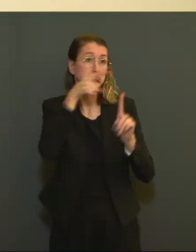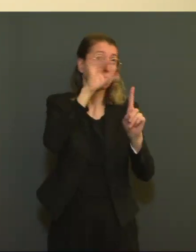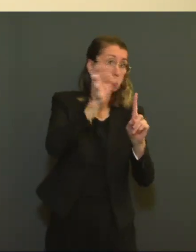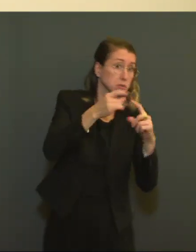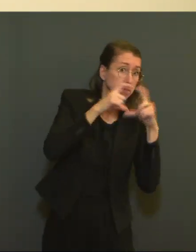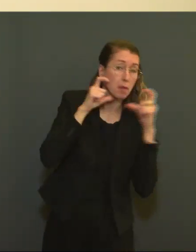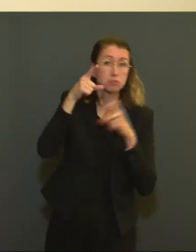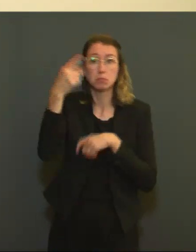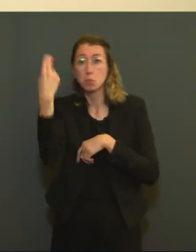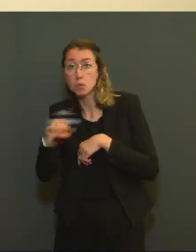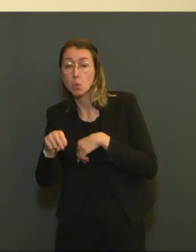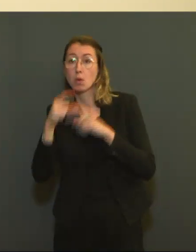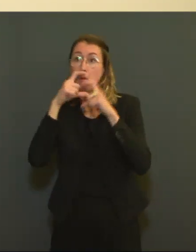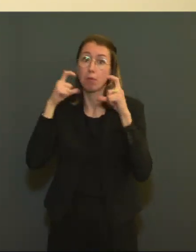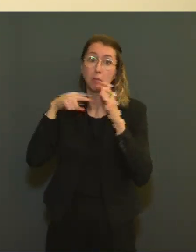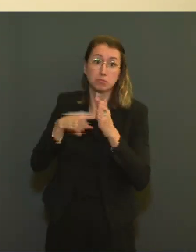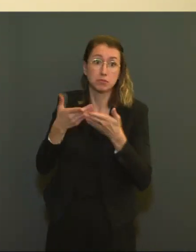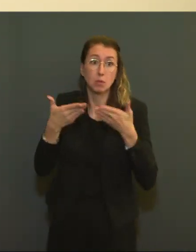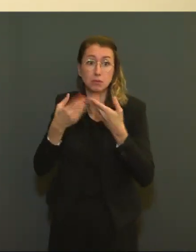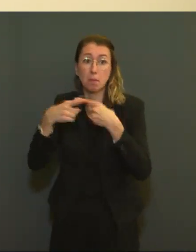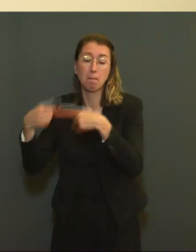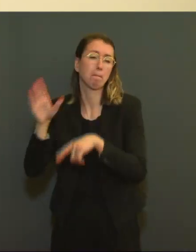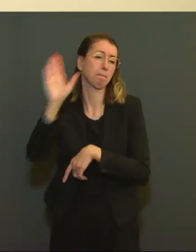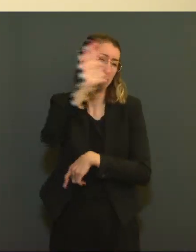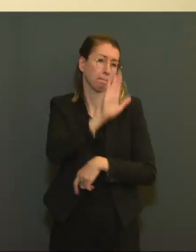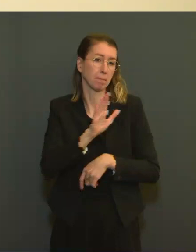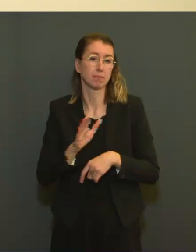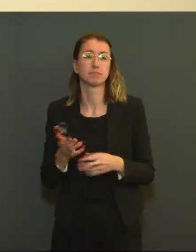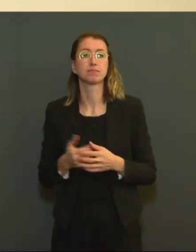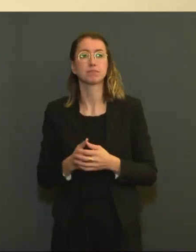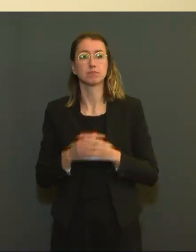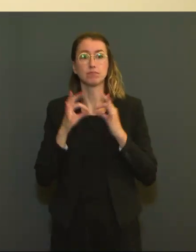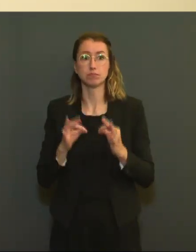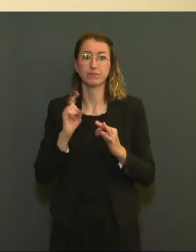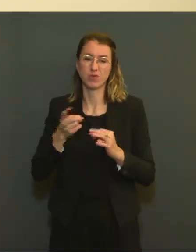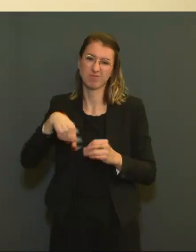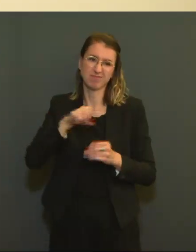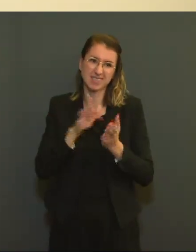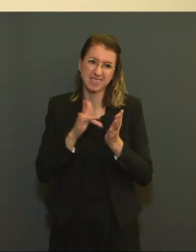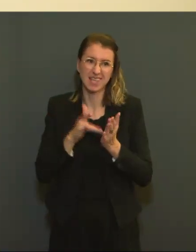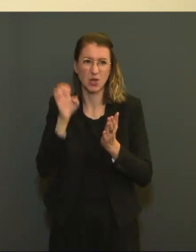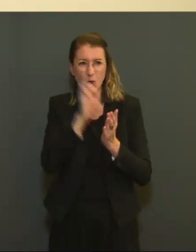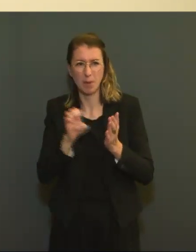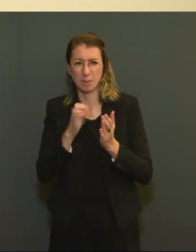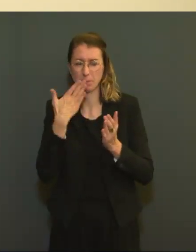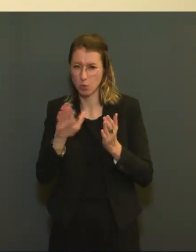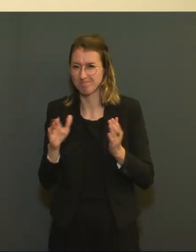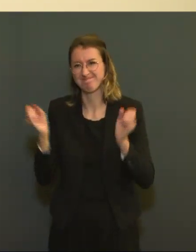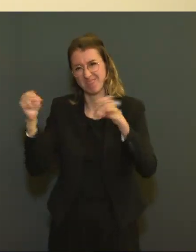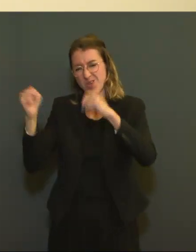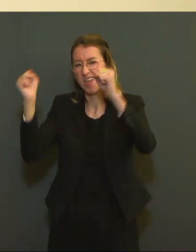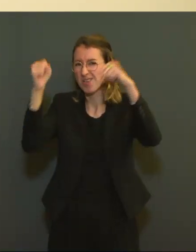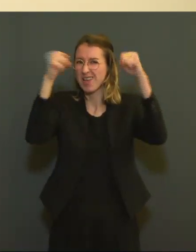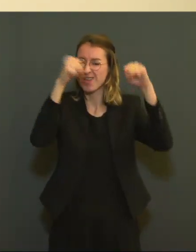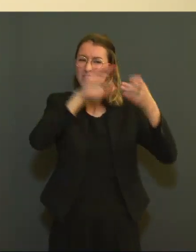lequel on aimerait avoir un meilleur accord entre les différents pays. S'il vous intéresse de